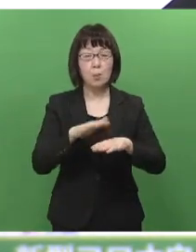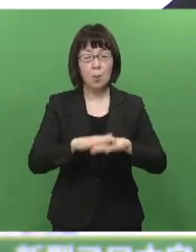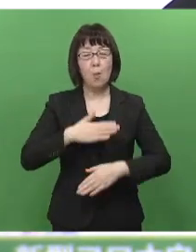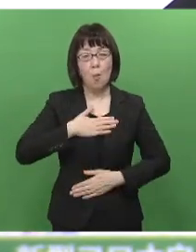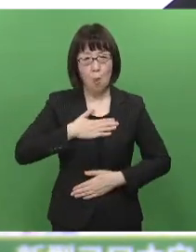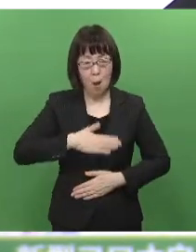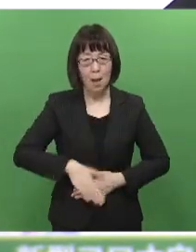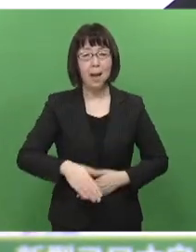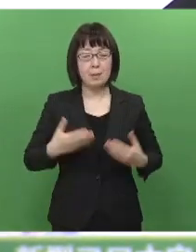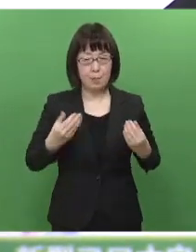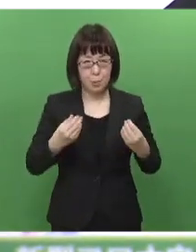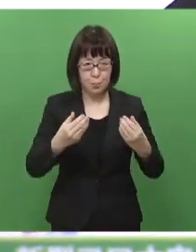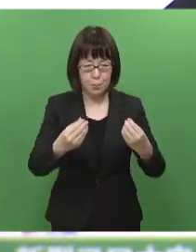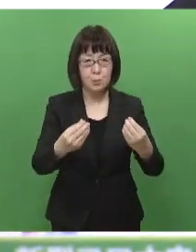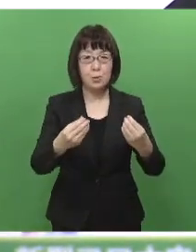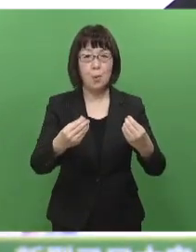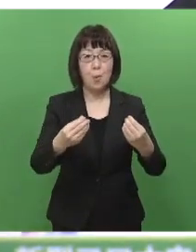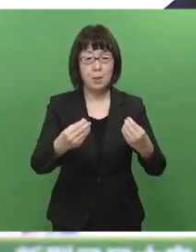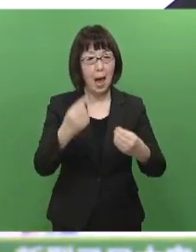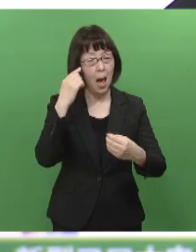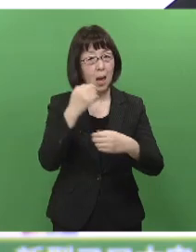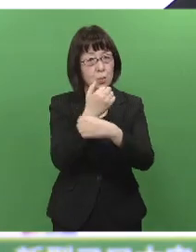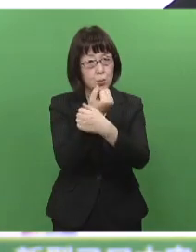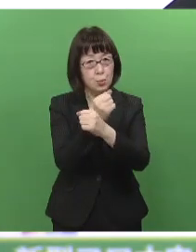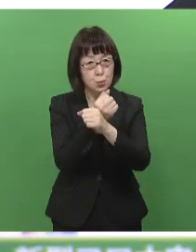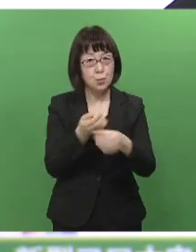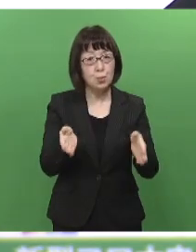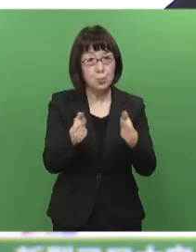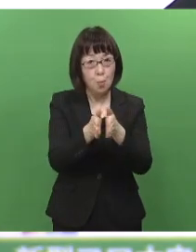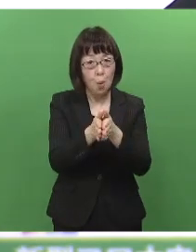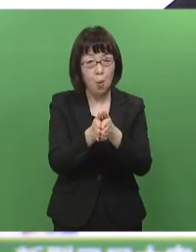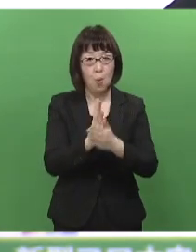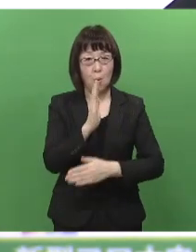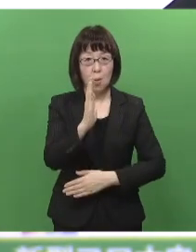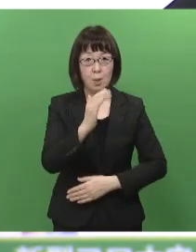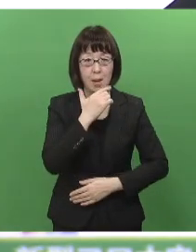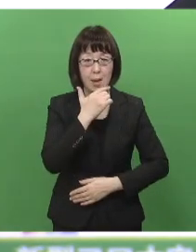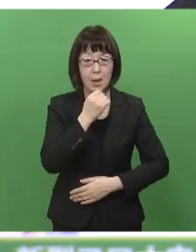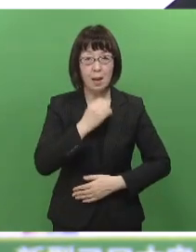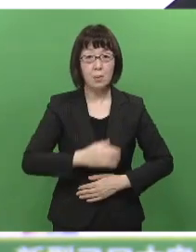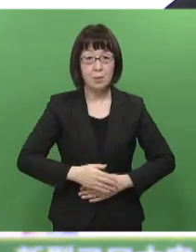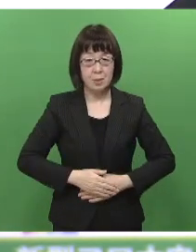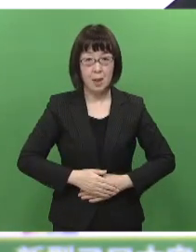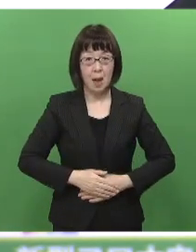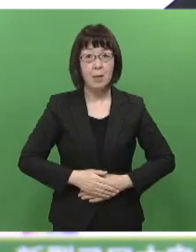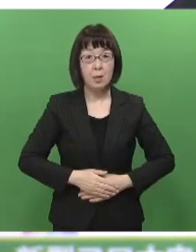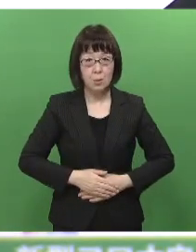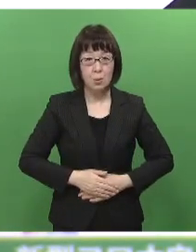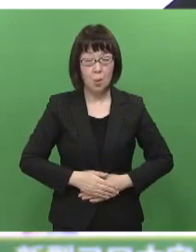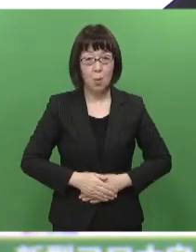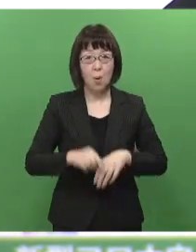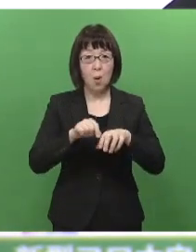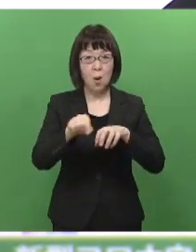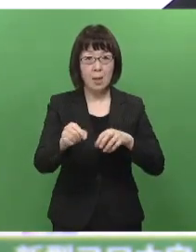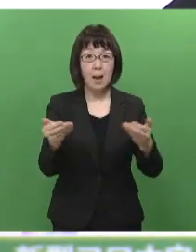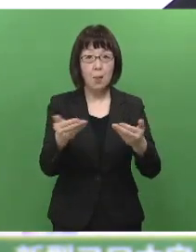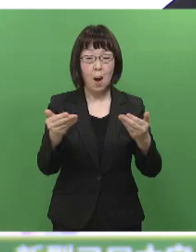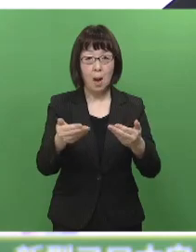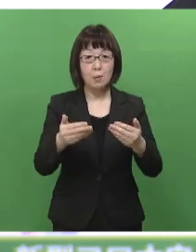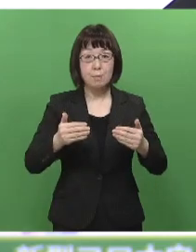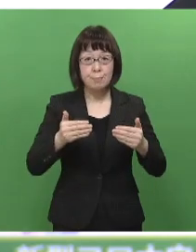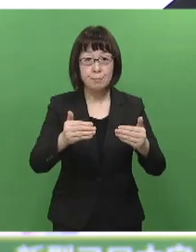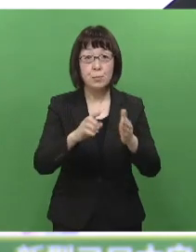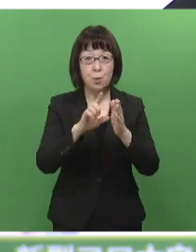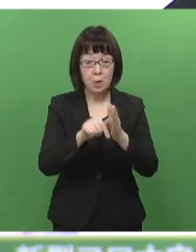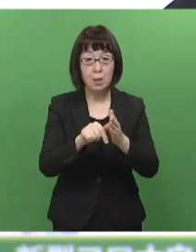たいと思います。それに伴っての都からの支援として、今申し上げましたように